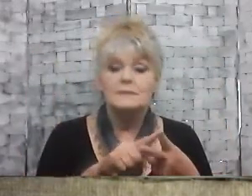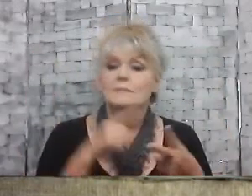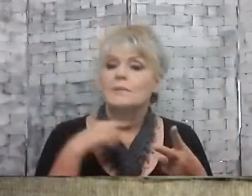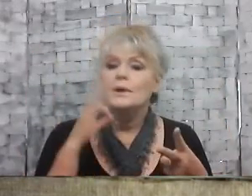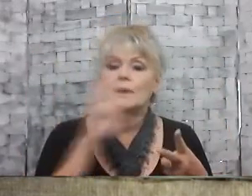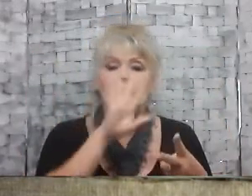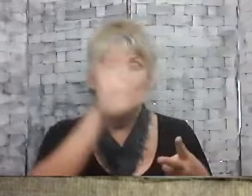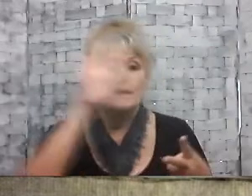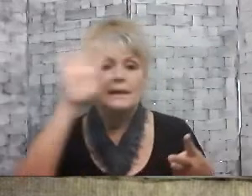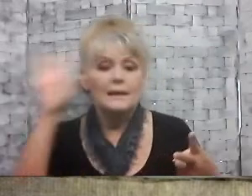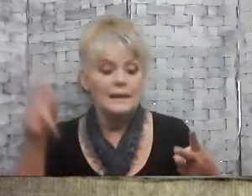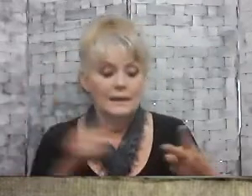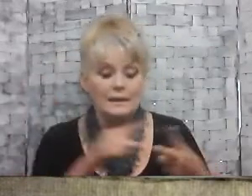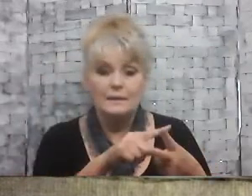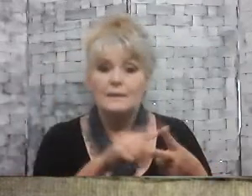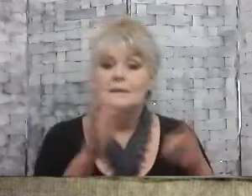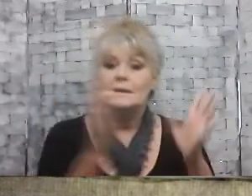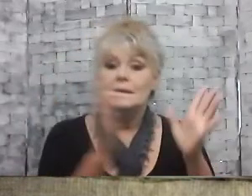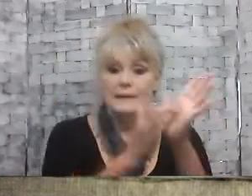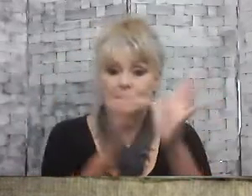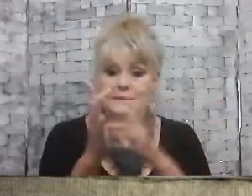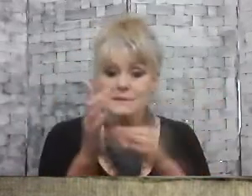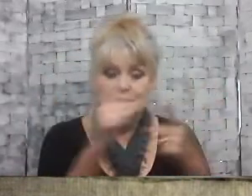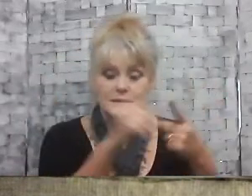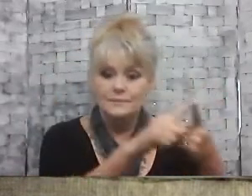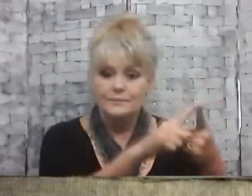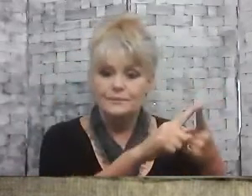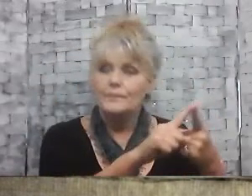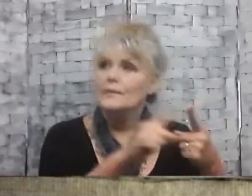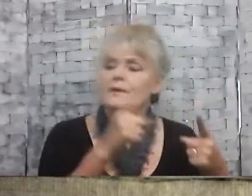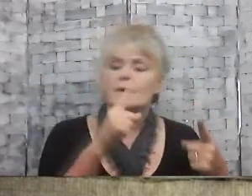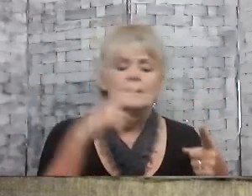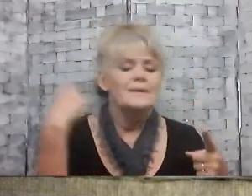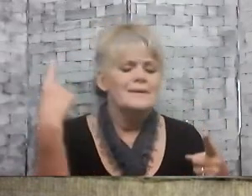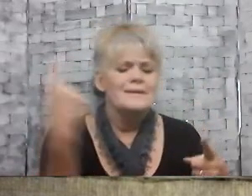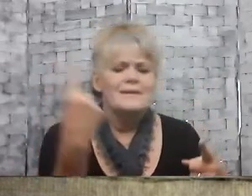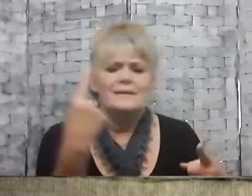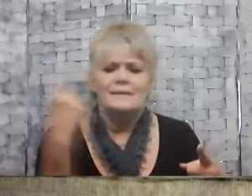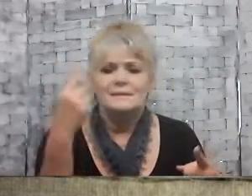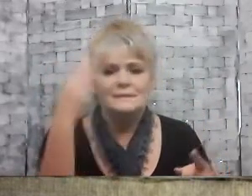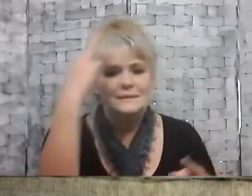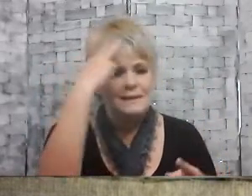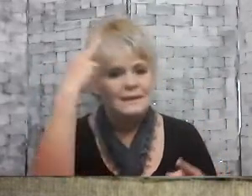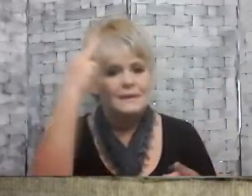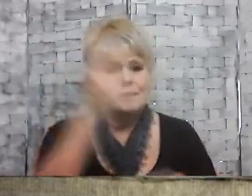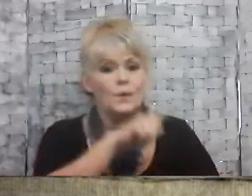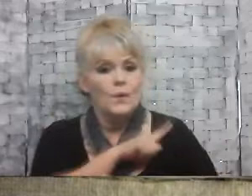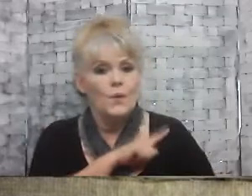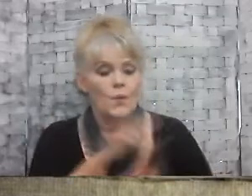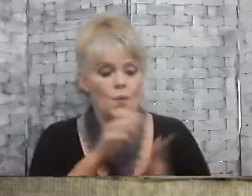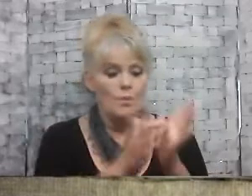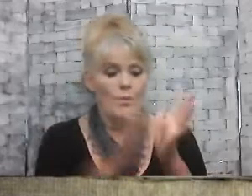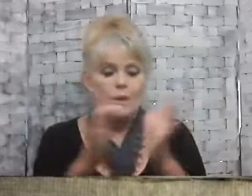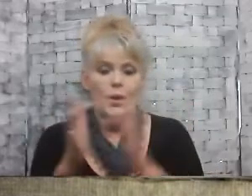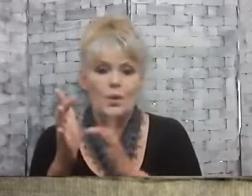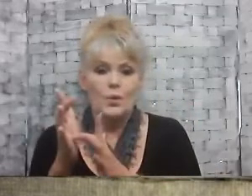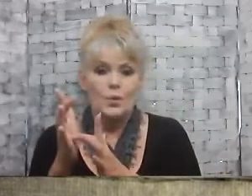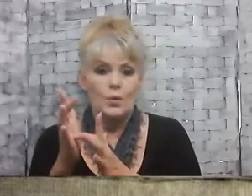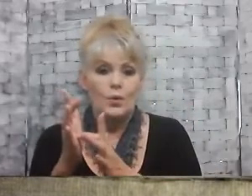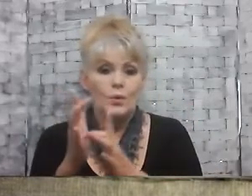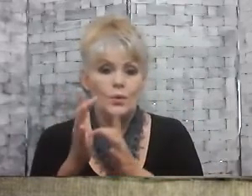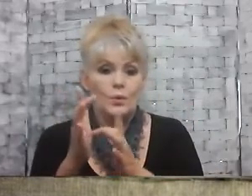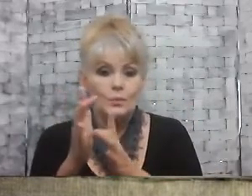al 'n bietjie aangeraak. Dit gaan oor Jesus. Die enigste rede hoekom Lukas hierdie story kon